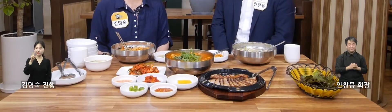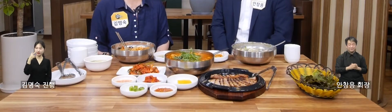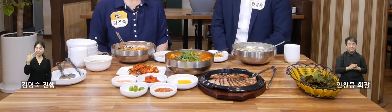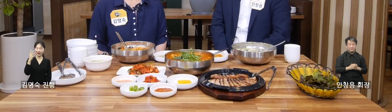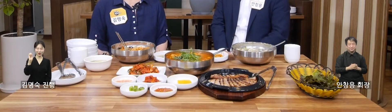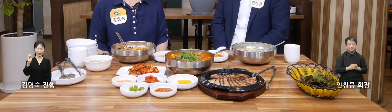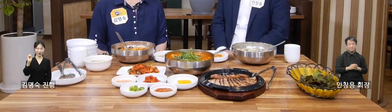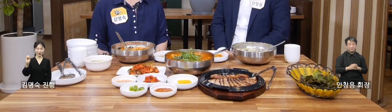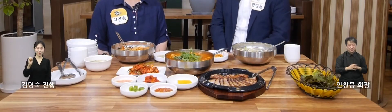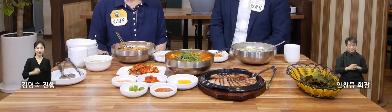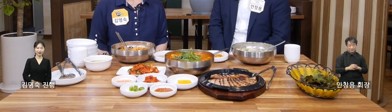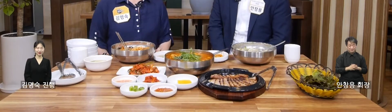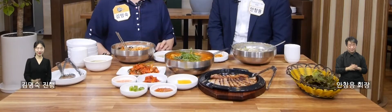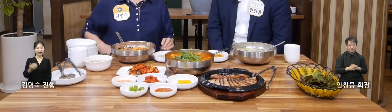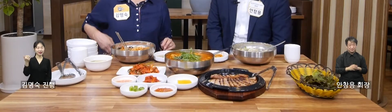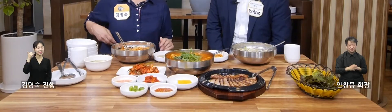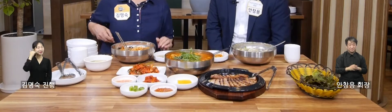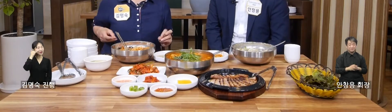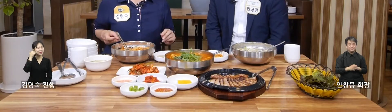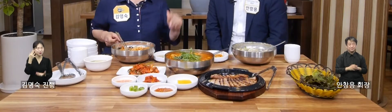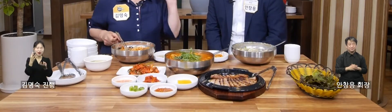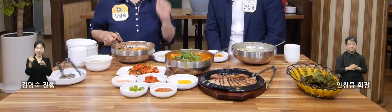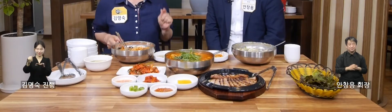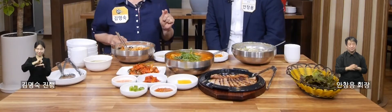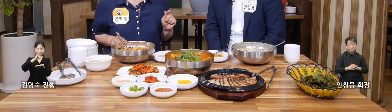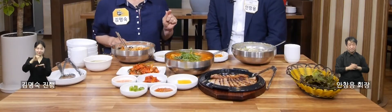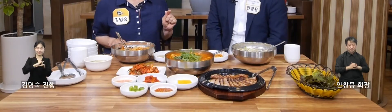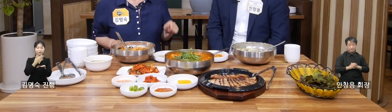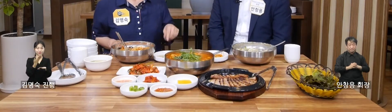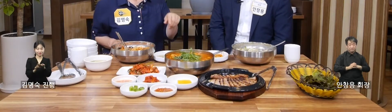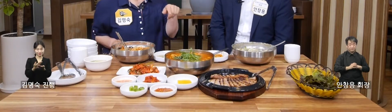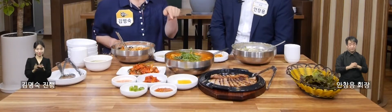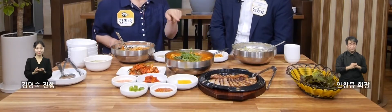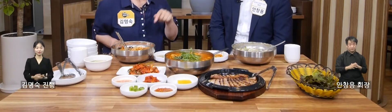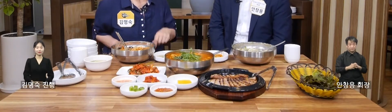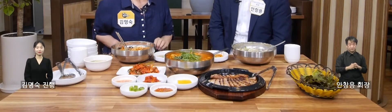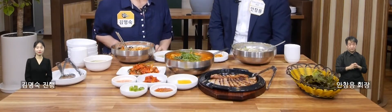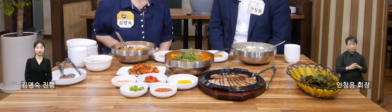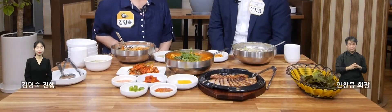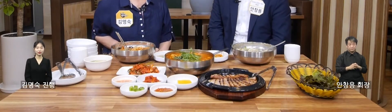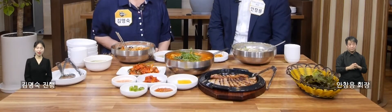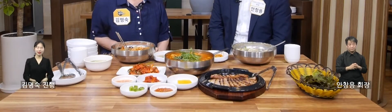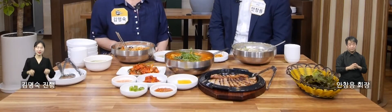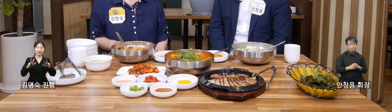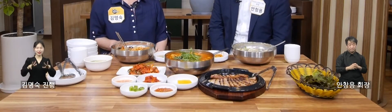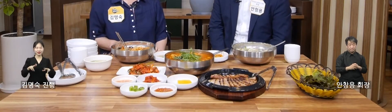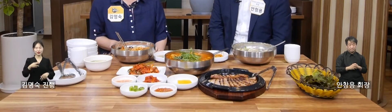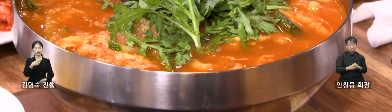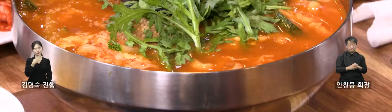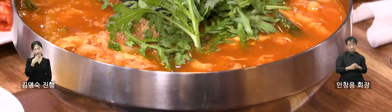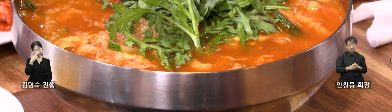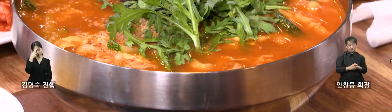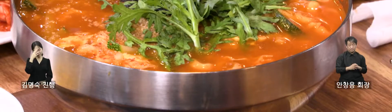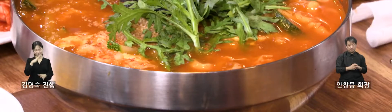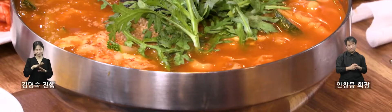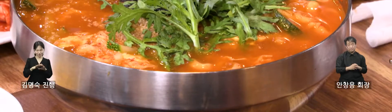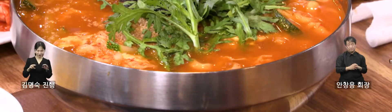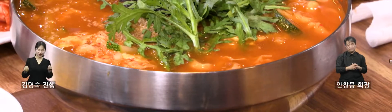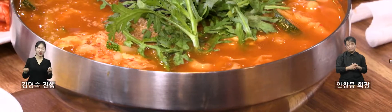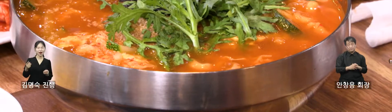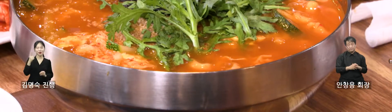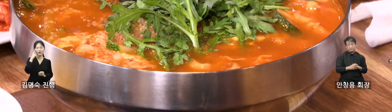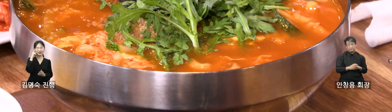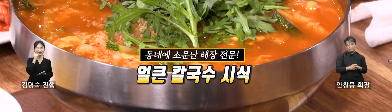042-252-2700 전화 많이 많이 주세요. 예. 네. 자, 그러면은 우리 해장을 좀 한번